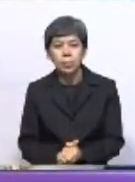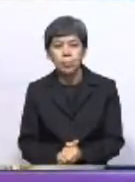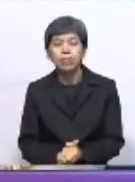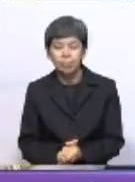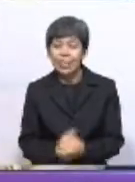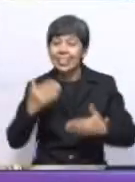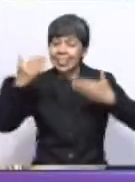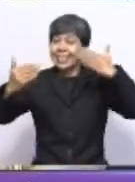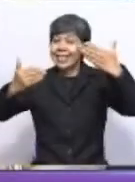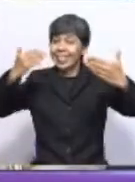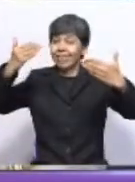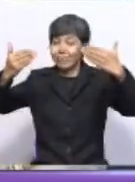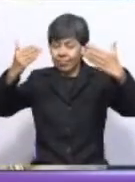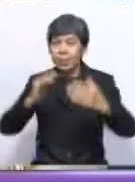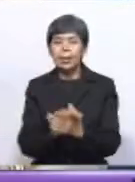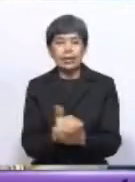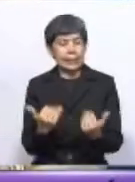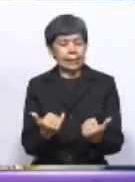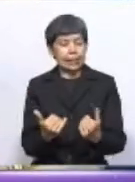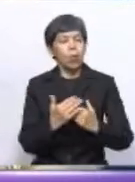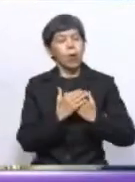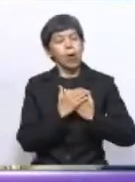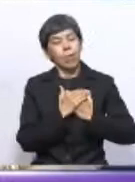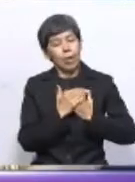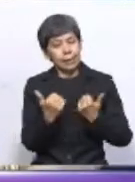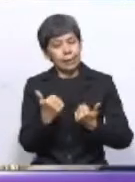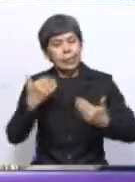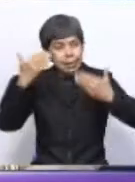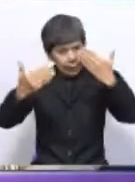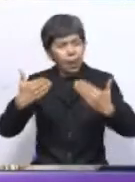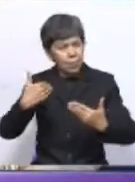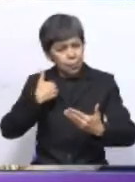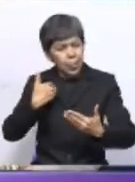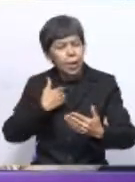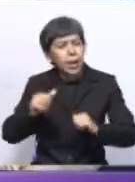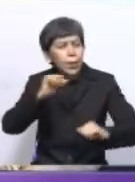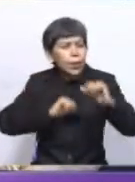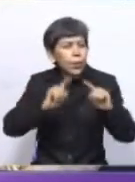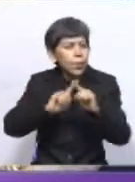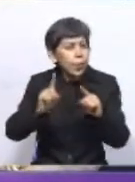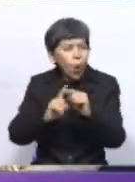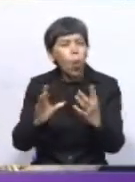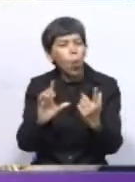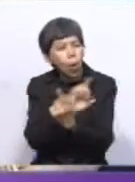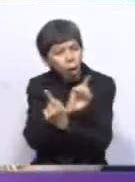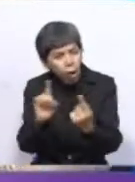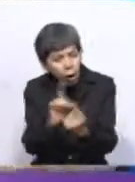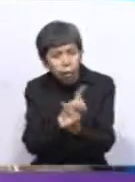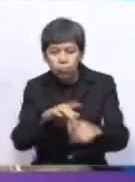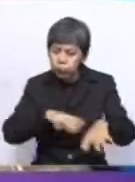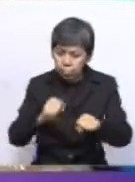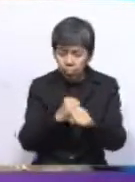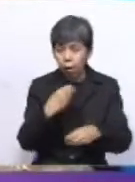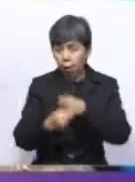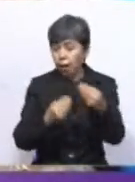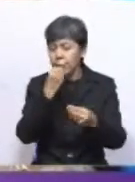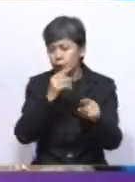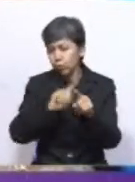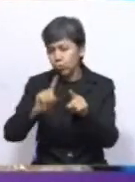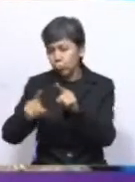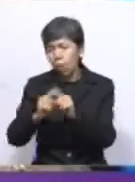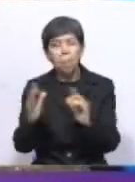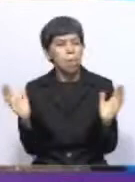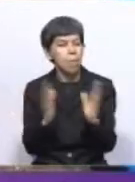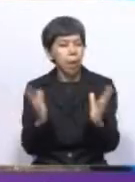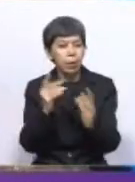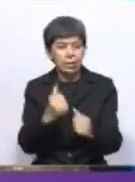โดยกิจกรรมที่จัดขึ้นภายในงานอุ่นไอรักคลายความหนาวนะครับก็จะมีกิจกรรมการแสดงทั้งศิลปะวัฒนธรรมการจัดจำหน่ายอาหารต่างๆมากมาย